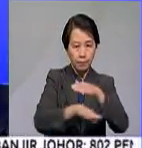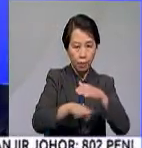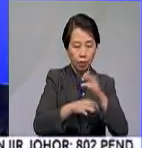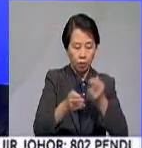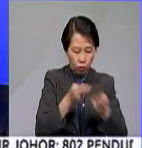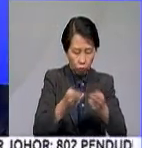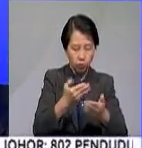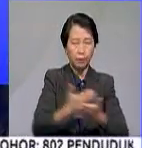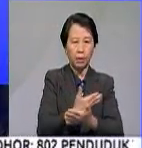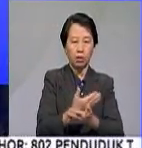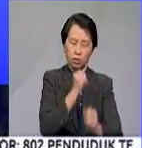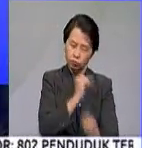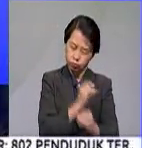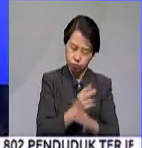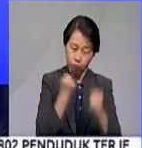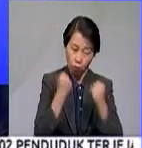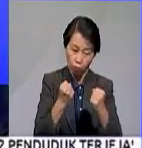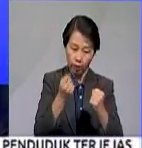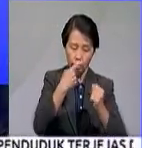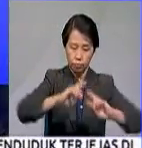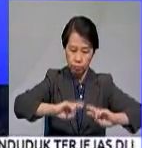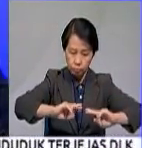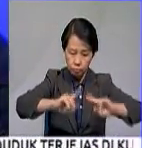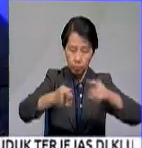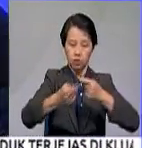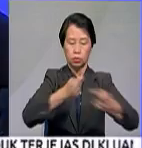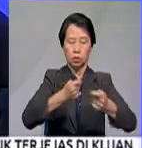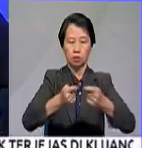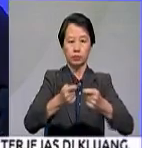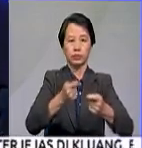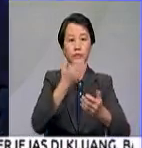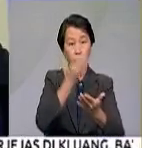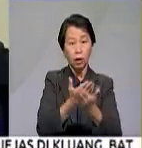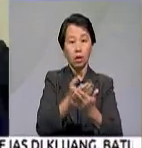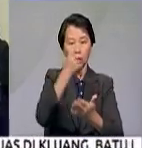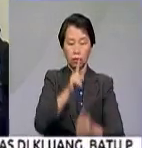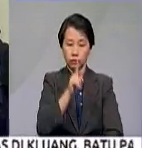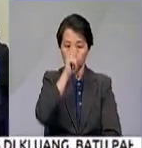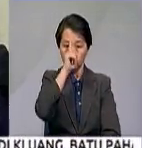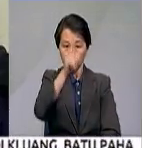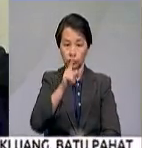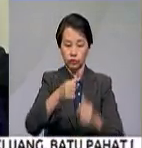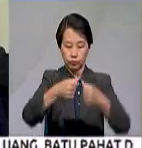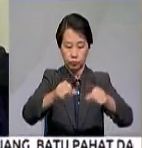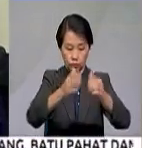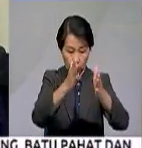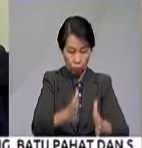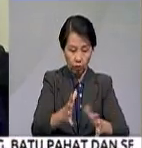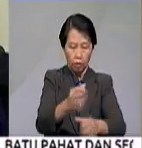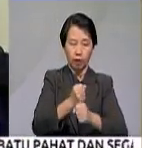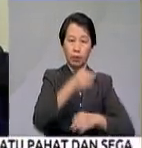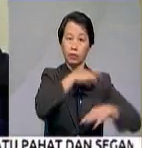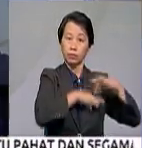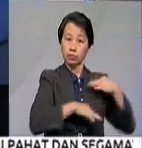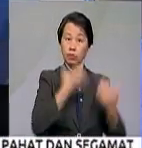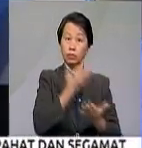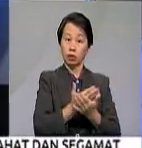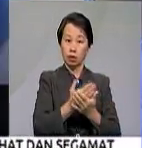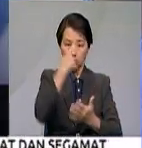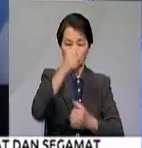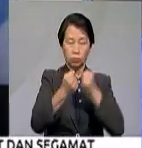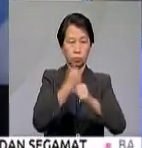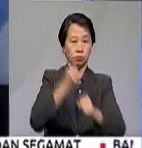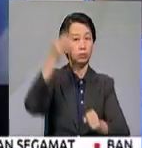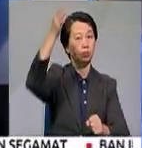sedang berusaha keras untuk memulihkan tadbir urus bagi memastikan pendeposit mendapat pulangan terbaik untuk tahun yang